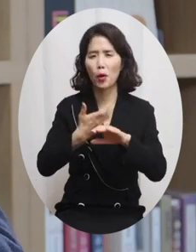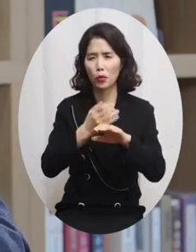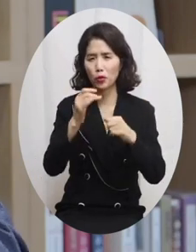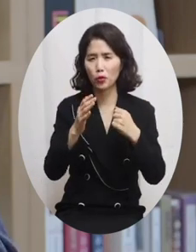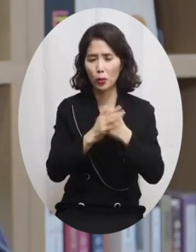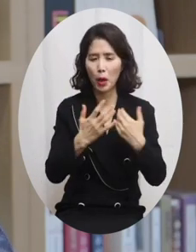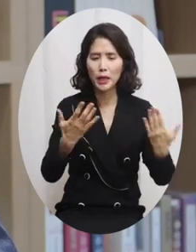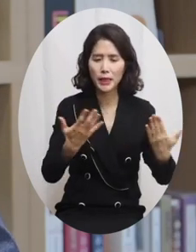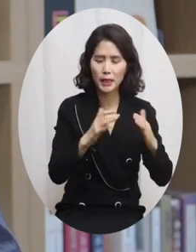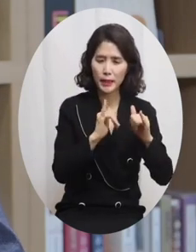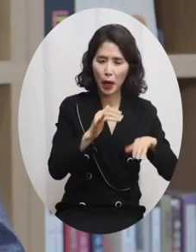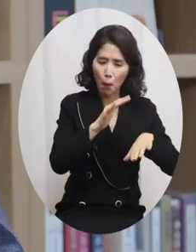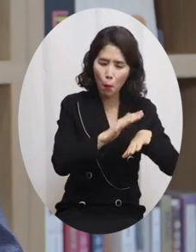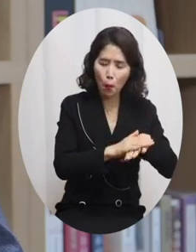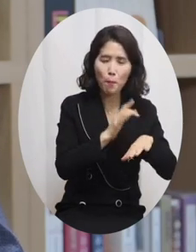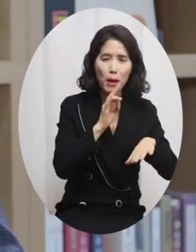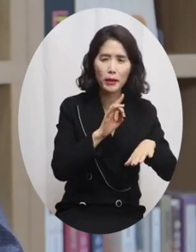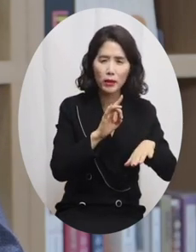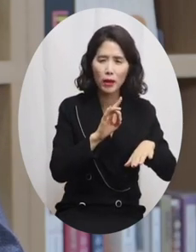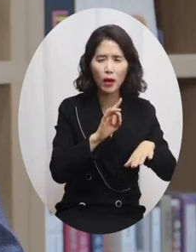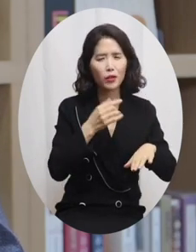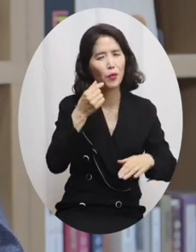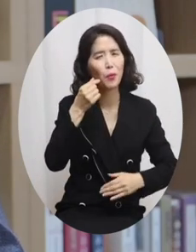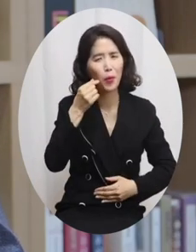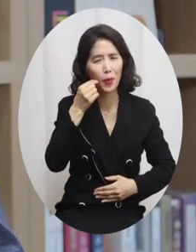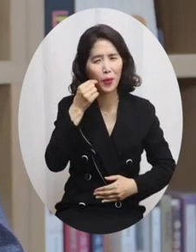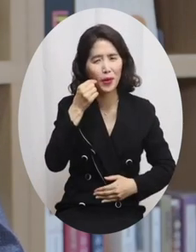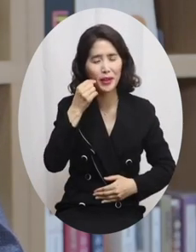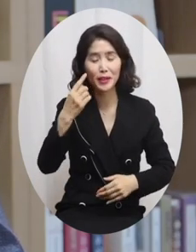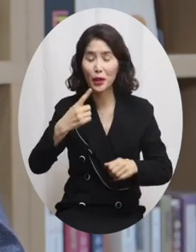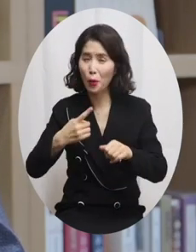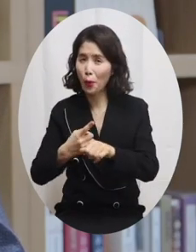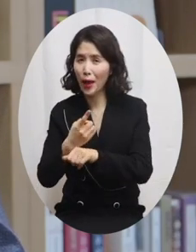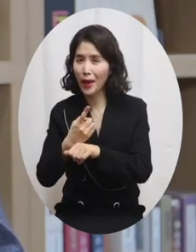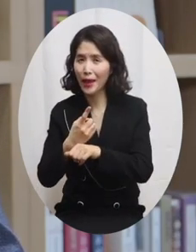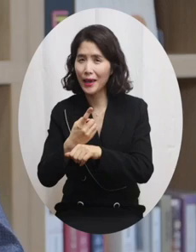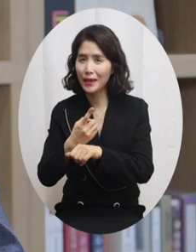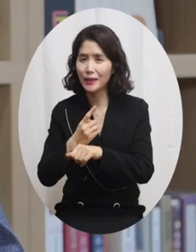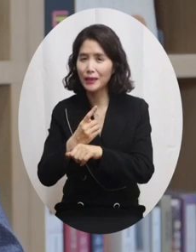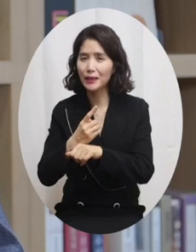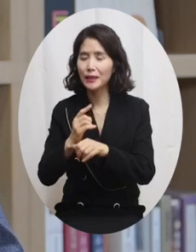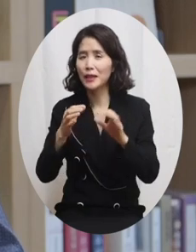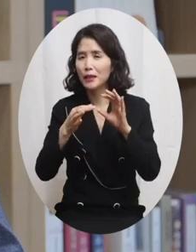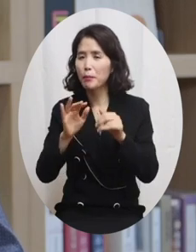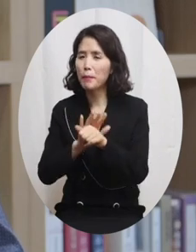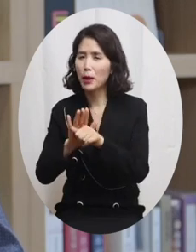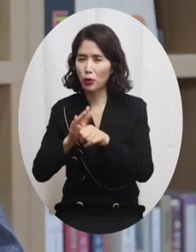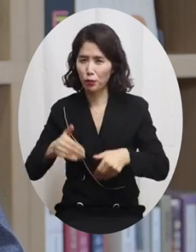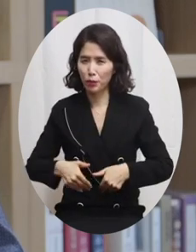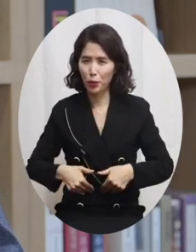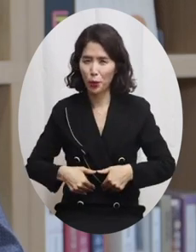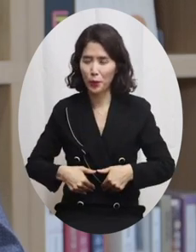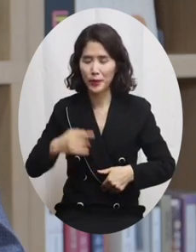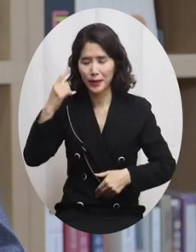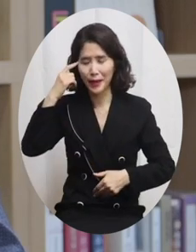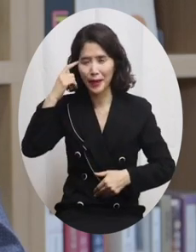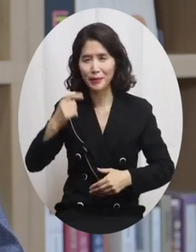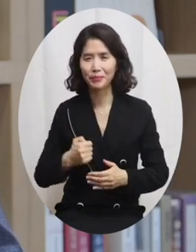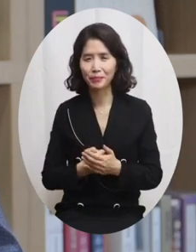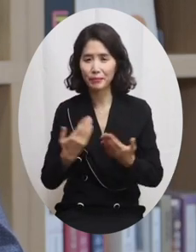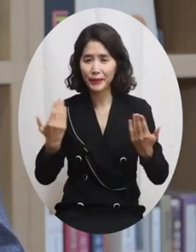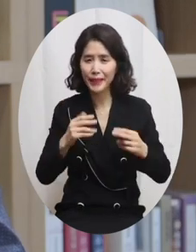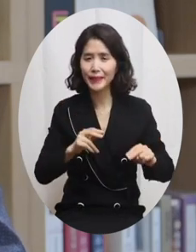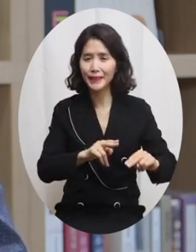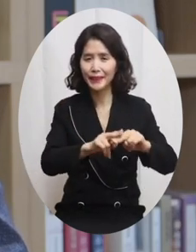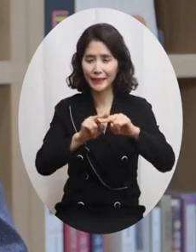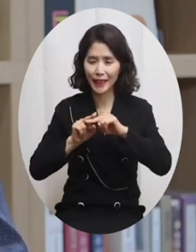걸 가지고 할 수 있는 일자리는 많지가 않아요. 그래서 그 부분에 대한 이제 배려도 있어야 되겠다 그런 생각을 하죠. 그래서